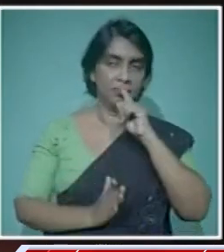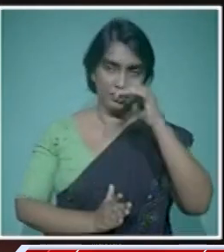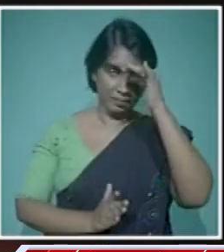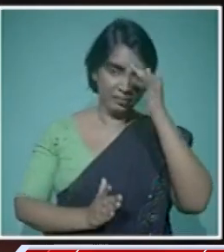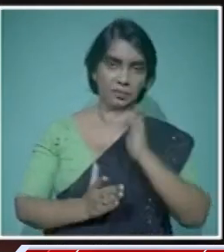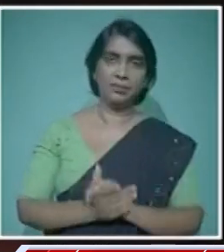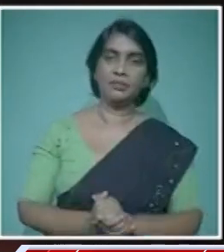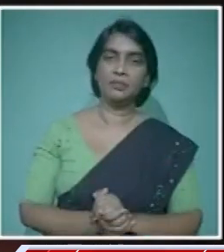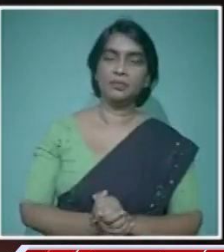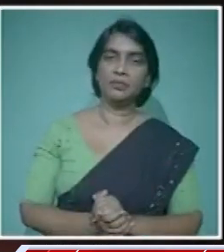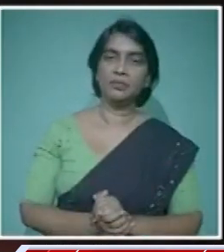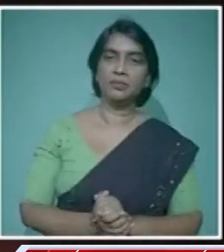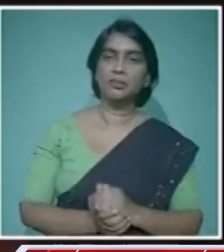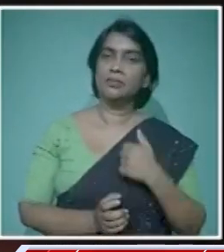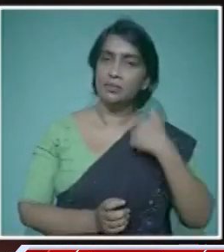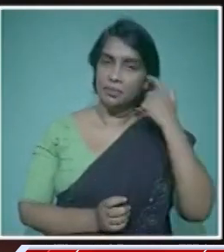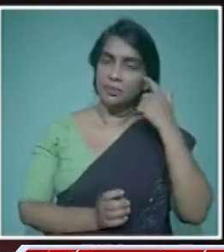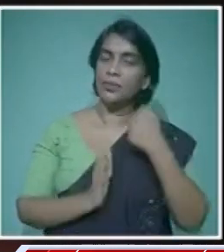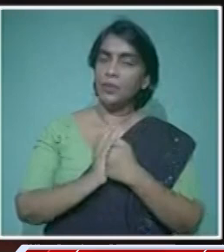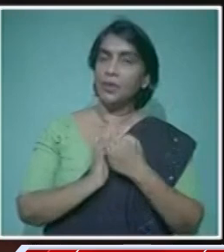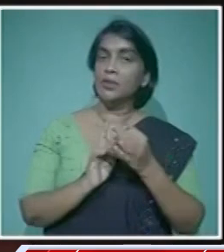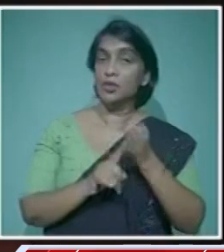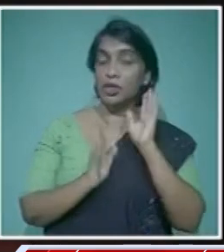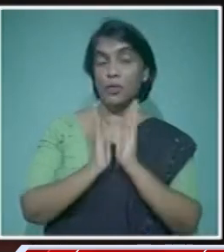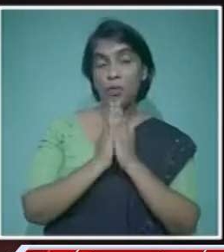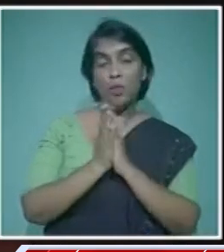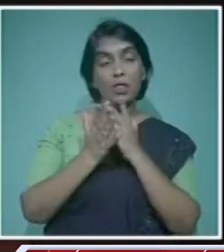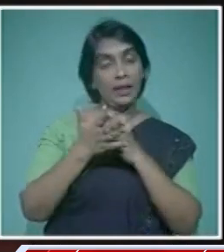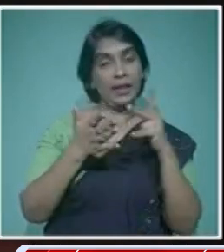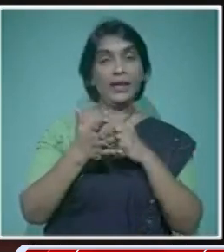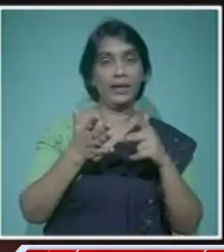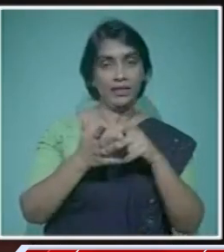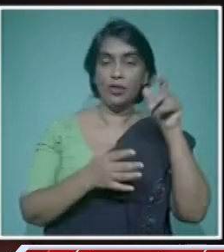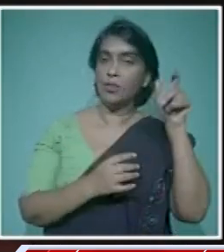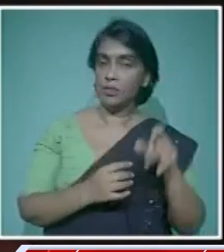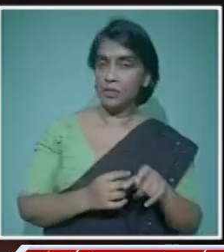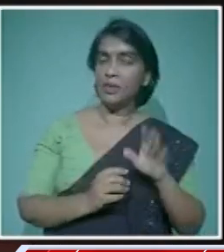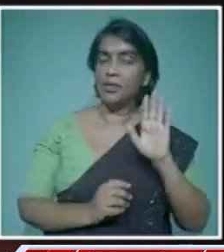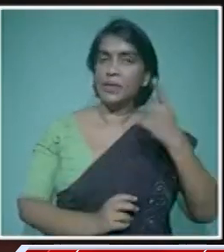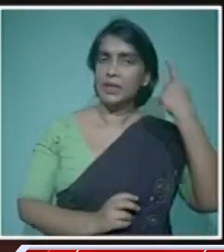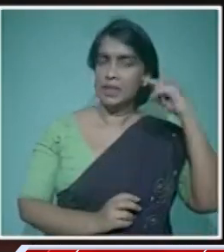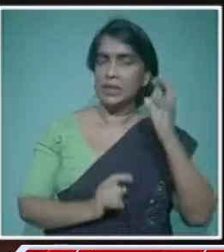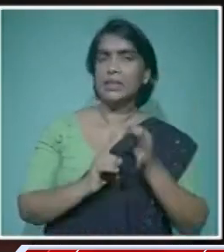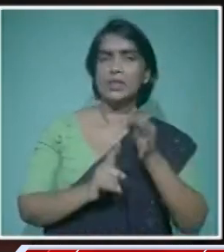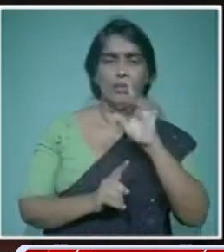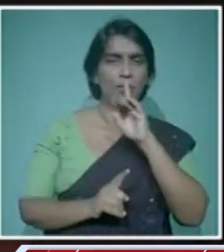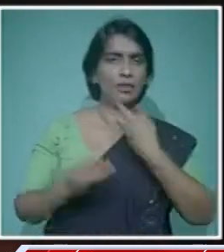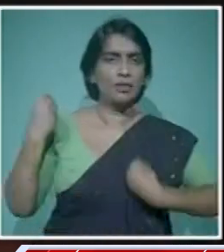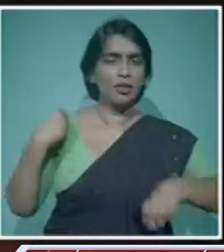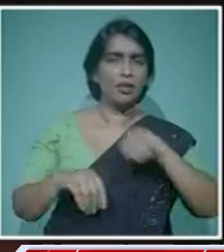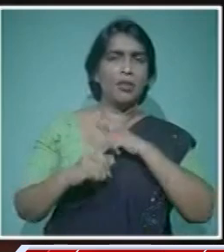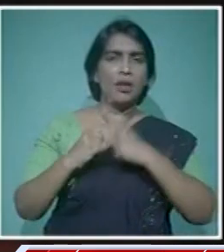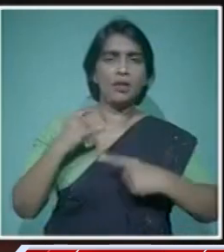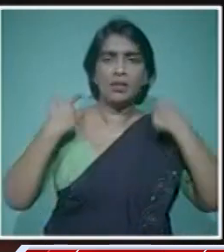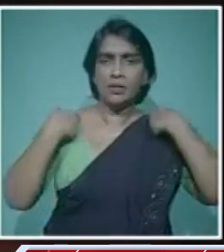කථානායකතුමනි අපි දන්නවා ගරු ජනාත්තුමා හොඳට පොතපත කියවන පුද්ගලෙක්. හැබැයි ඊයේ ජනාත්තුමා කියනවා සිවුරු ඇඳගෙන